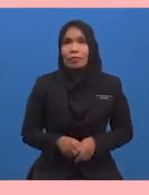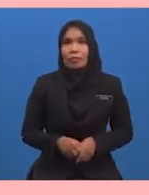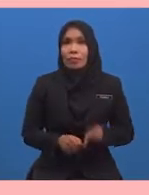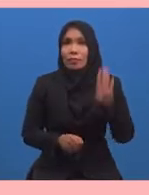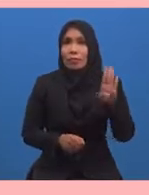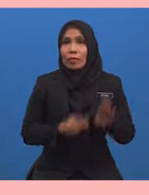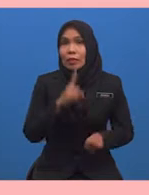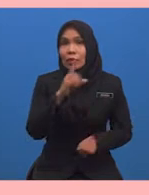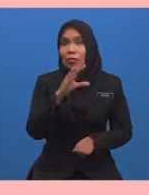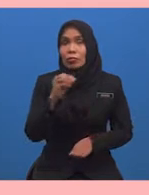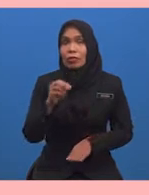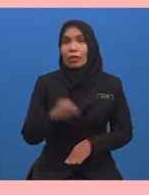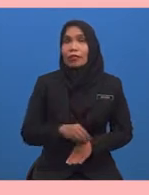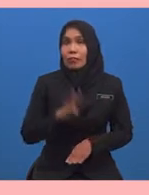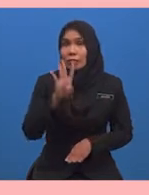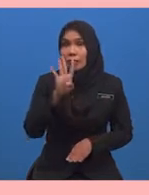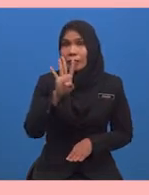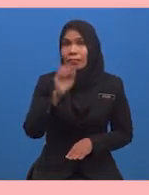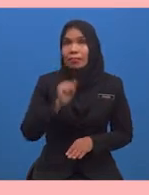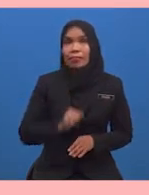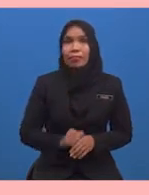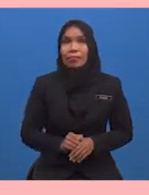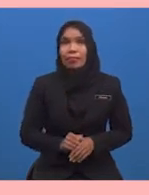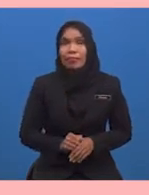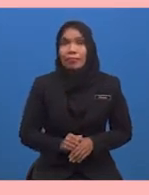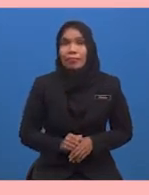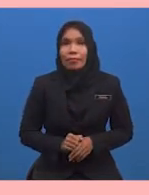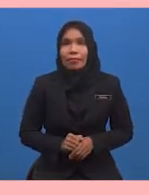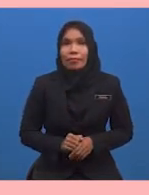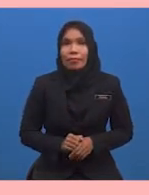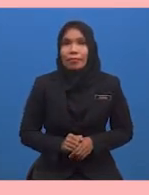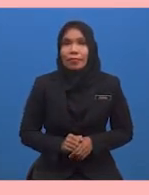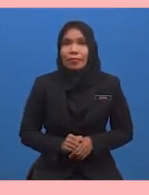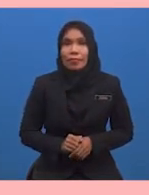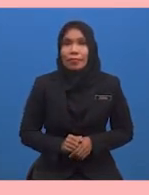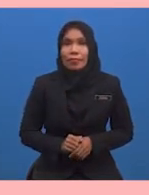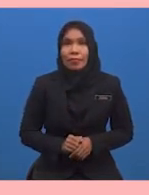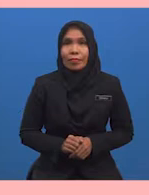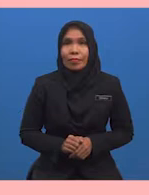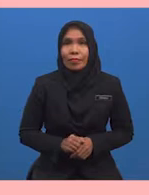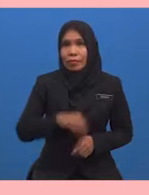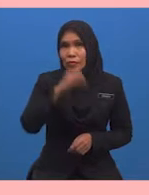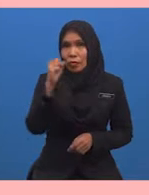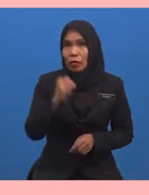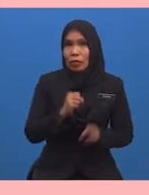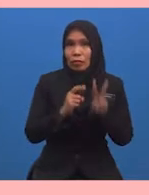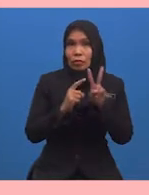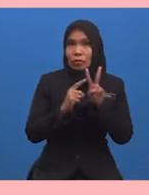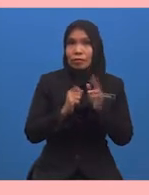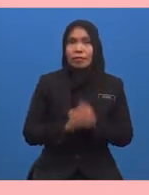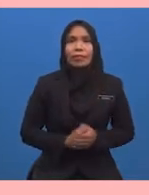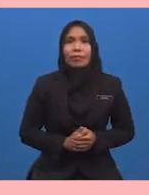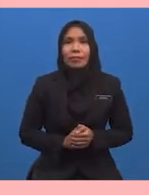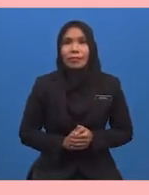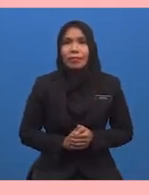dan 4, iaitu pusat pelancongan dan menjana kuasa hidroelektrik. Soalan kedua.